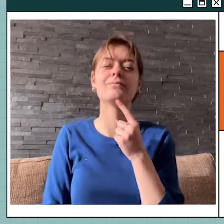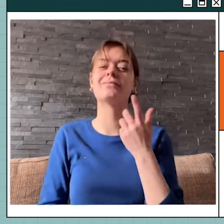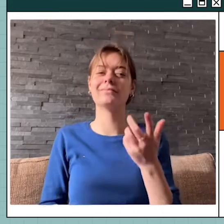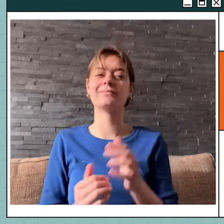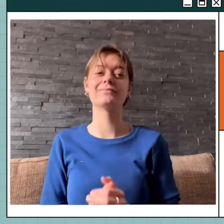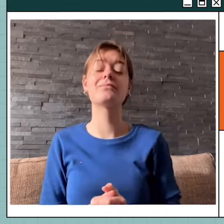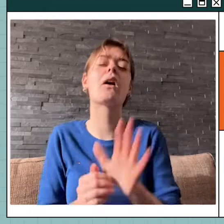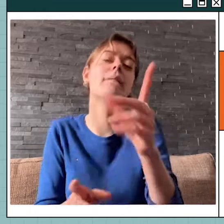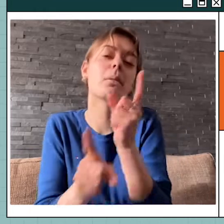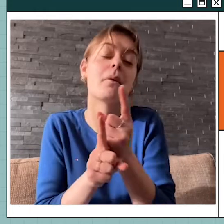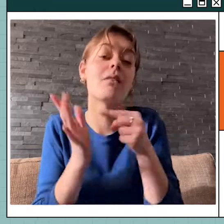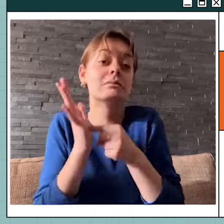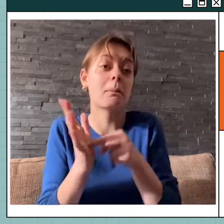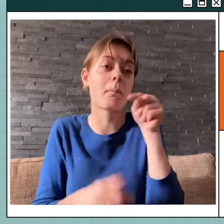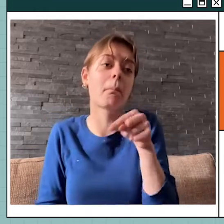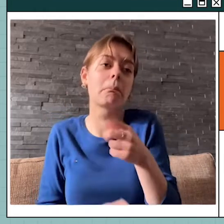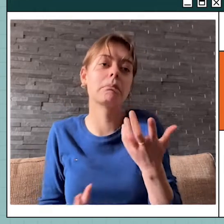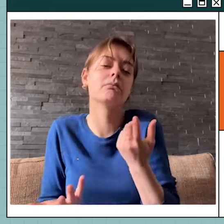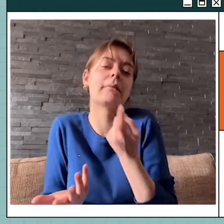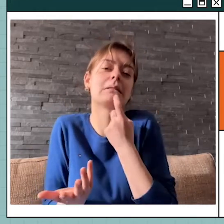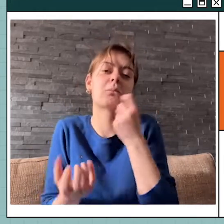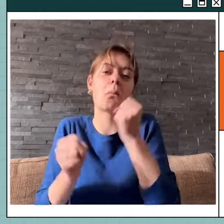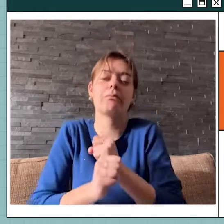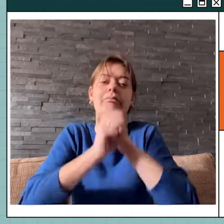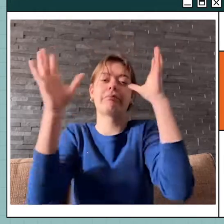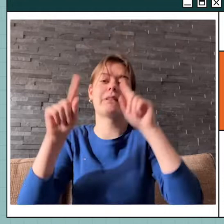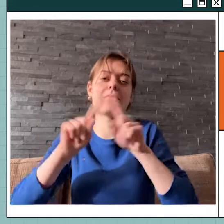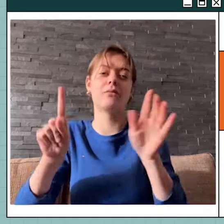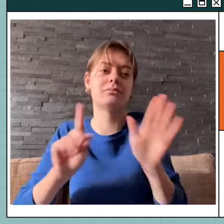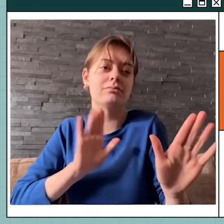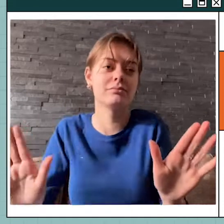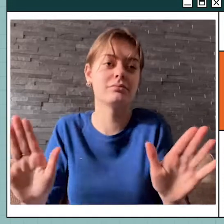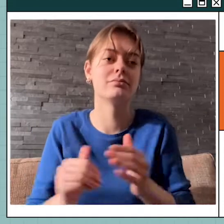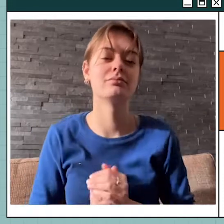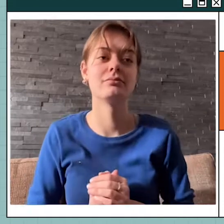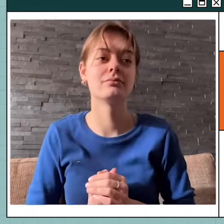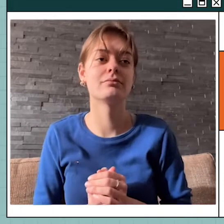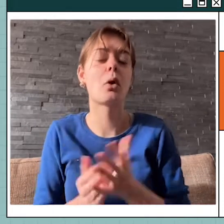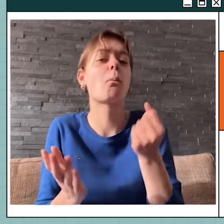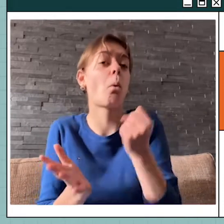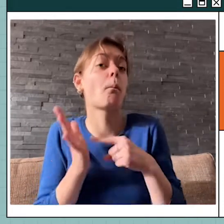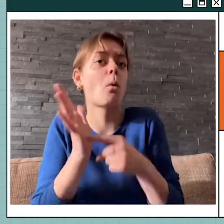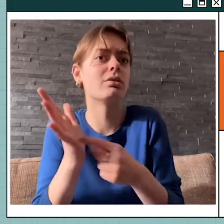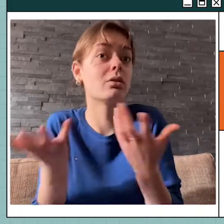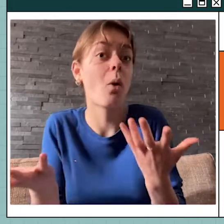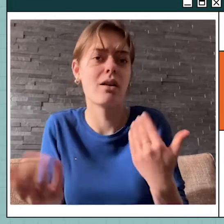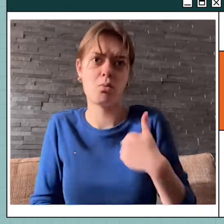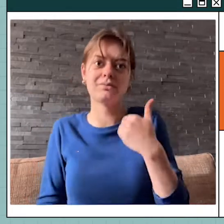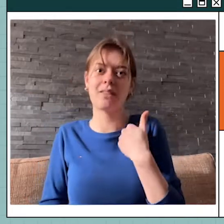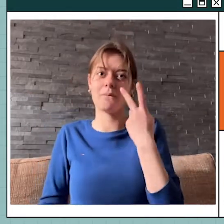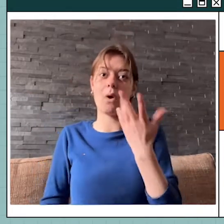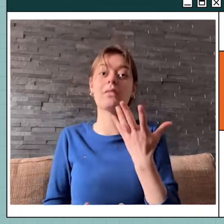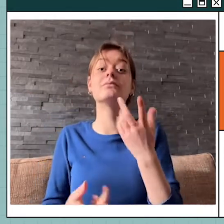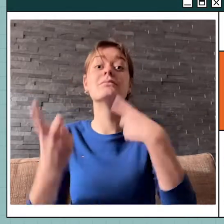mauve. Bon, évidemment, dans cet exemple-là, les deux mots sont quand même facilement différenciables dans leur contexte. Mais c'est juste